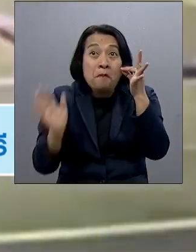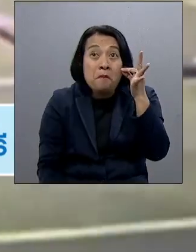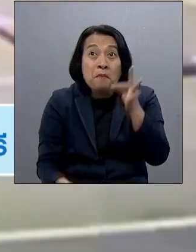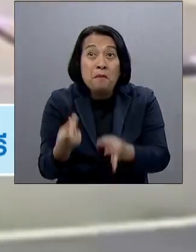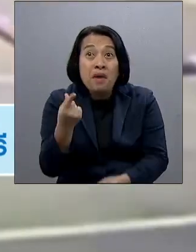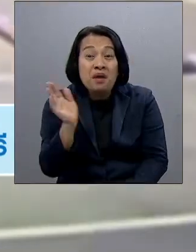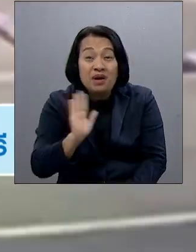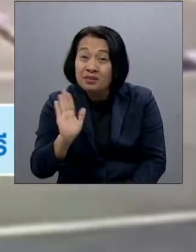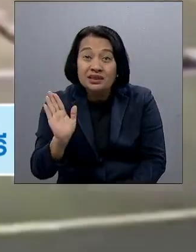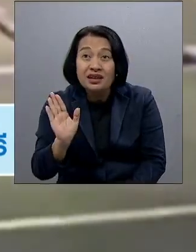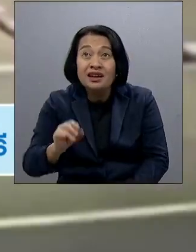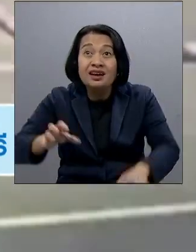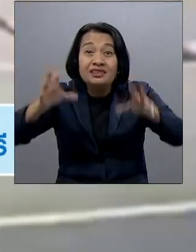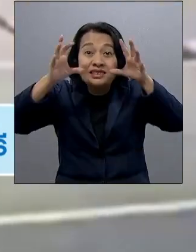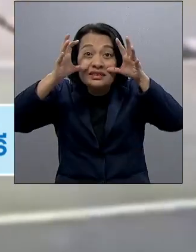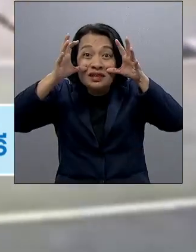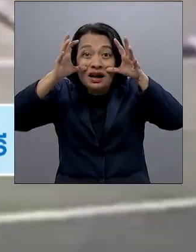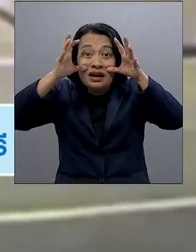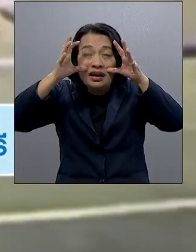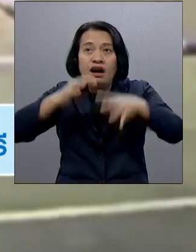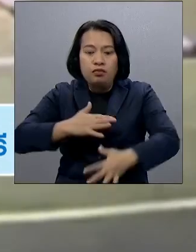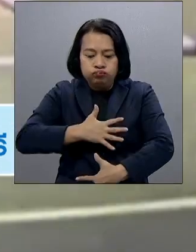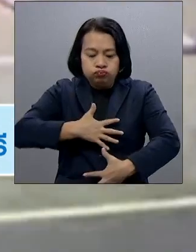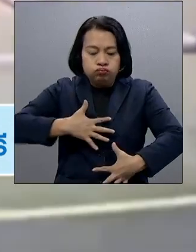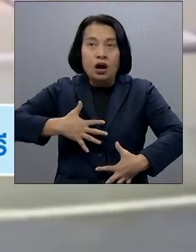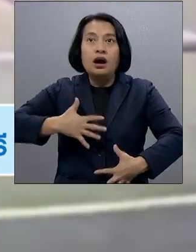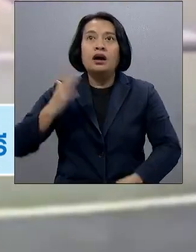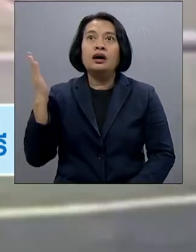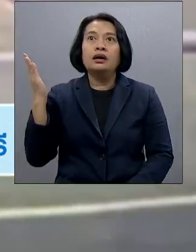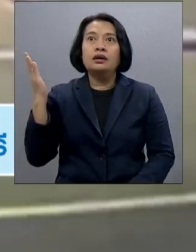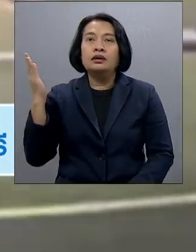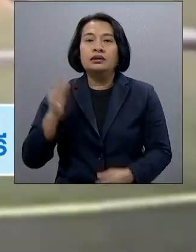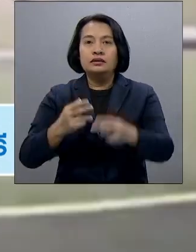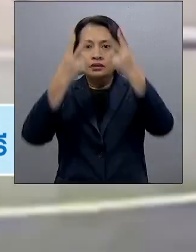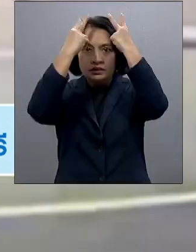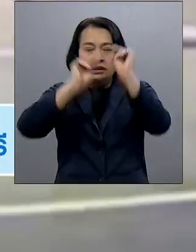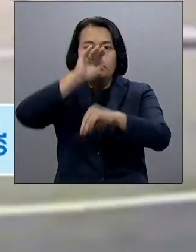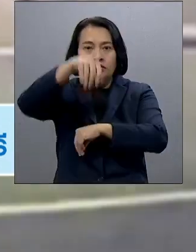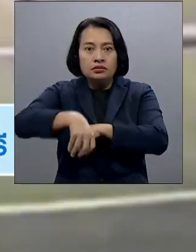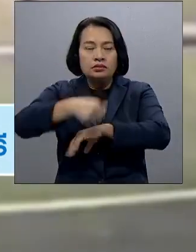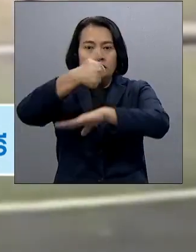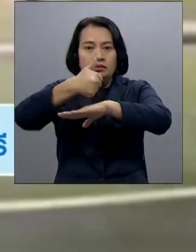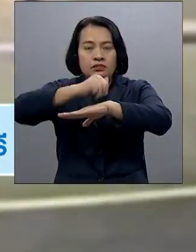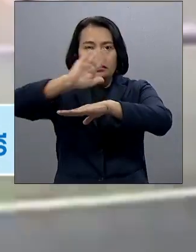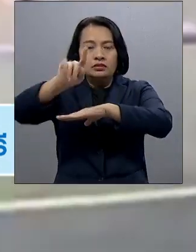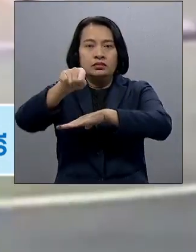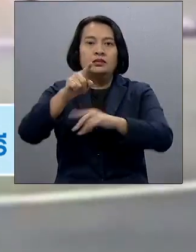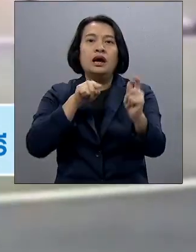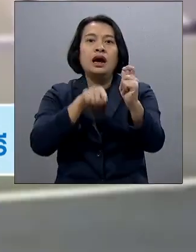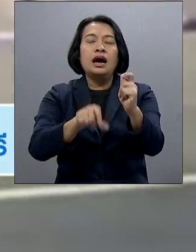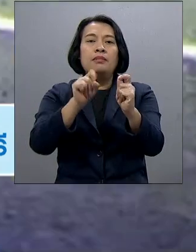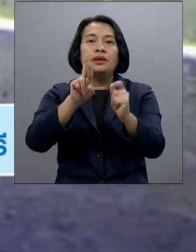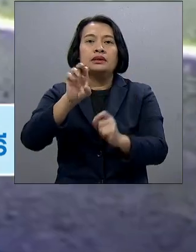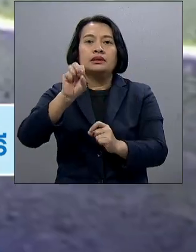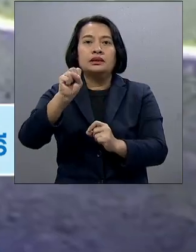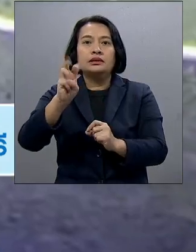เสือโคร่งค่ะนายกิตติสิทธิ์ทุมมาท่านเป็นนายกเทศมนตรีตำบลเอราวัณอำเภอศรีสวัสดิ์จังหวัดกาญจนบุรี